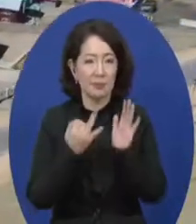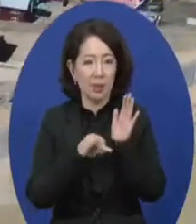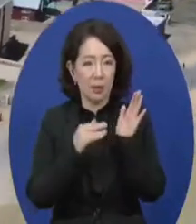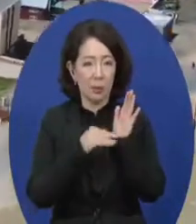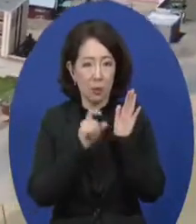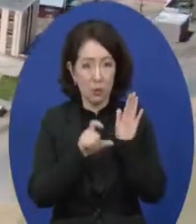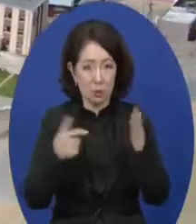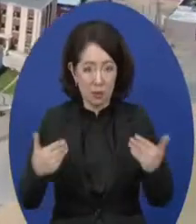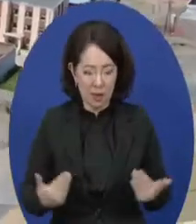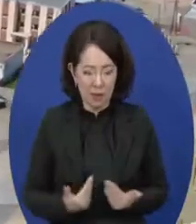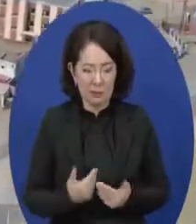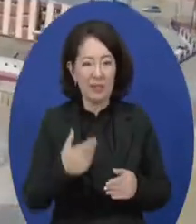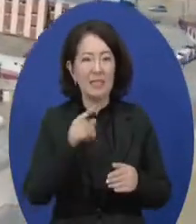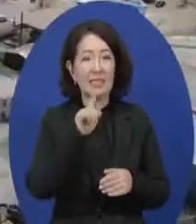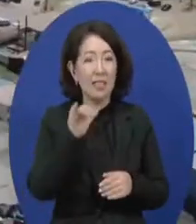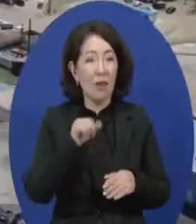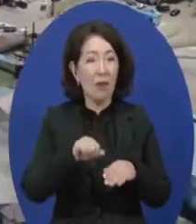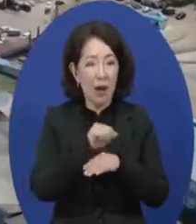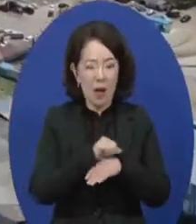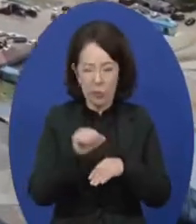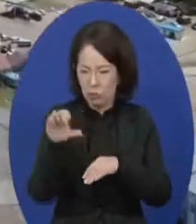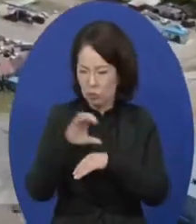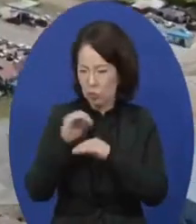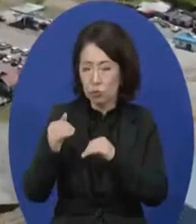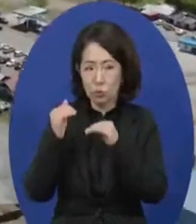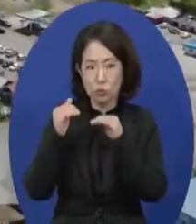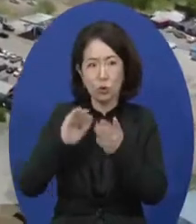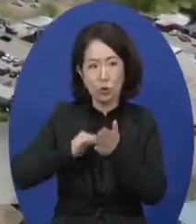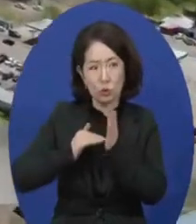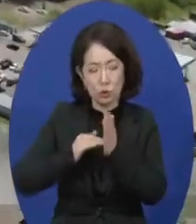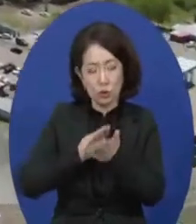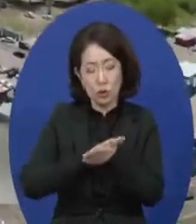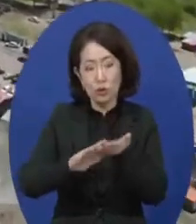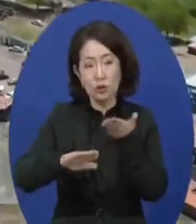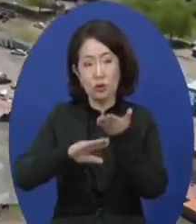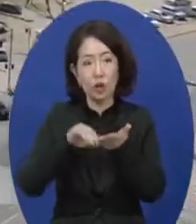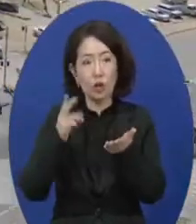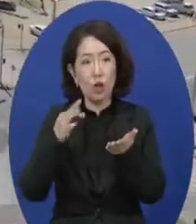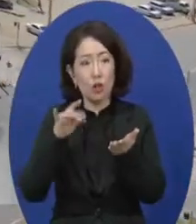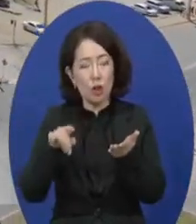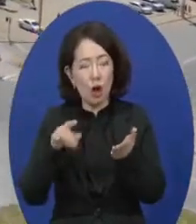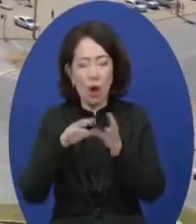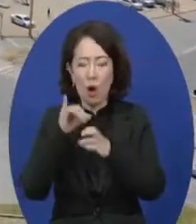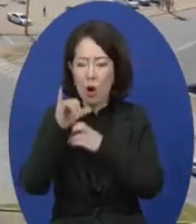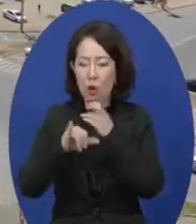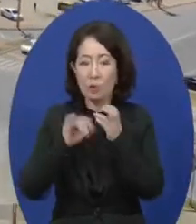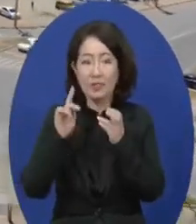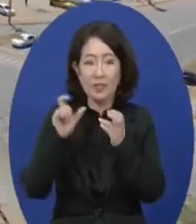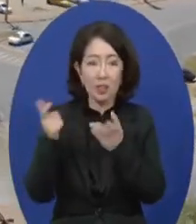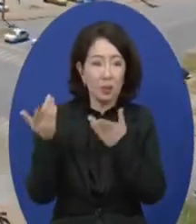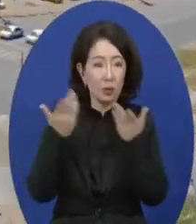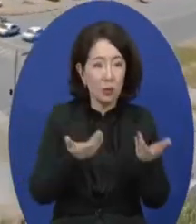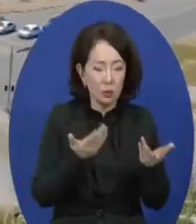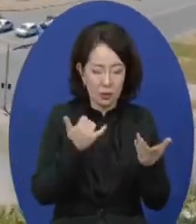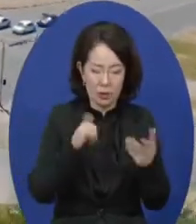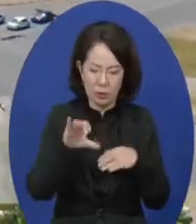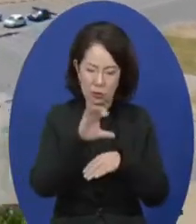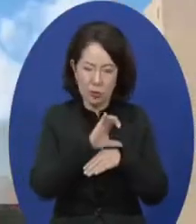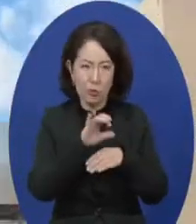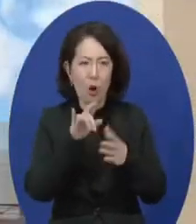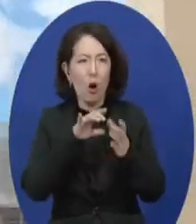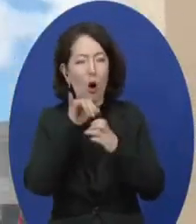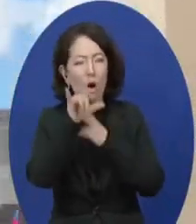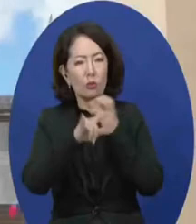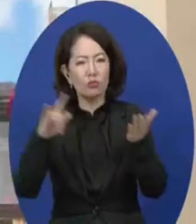70,000 гаруй хүн амтай Завхан аймагт сумдын хөгжлийн ерөнхий төлөвлөгөөг шинжлэх, доноо нисэх буудлыг олон улсын зэрэглэлтэд болгох, зарим сумыг олон улсын